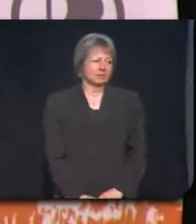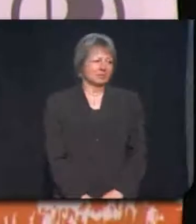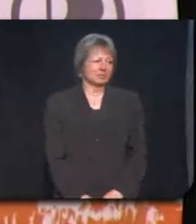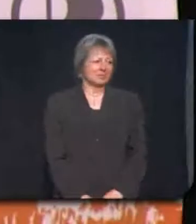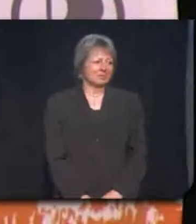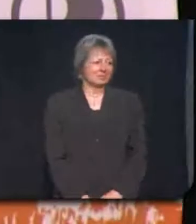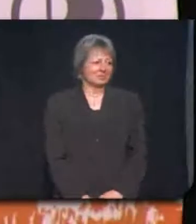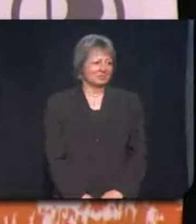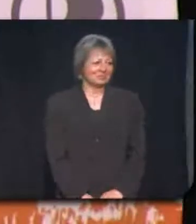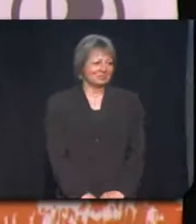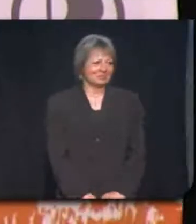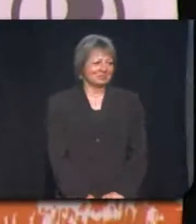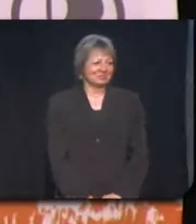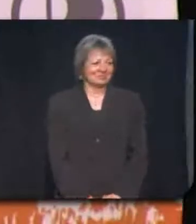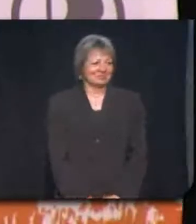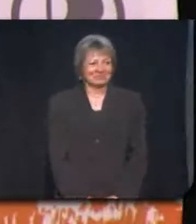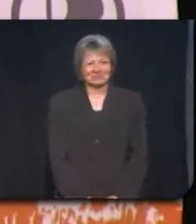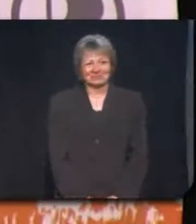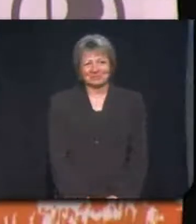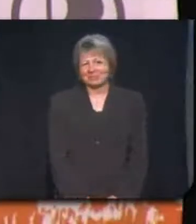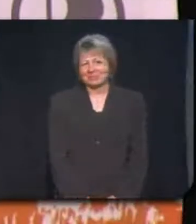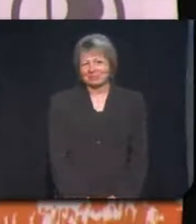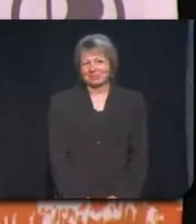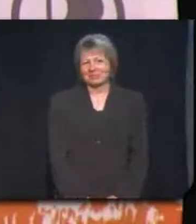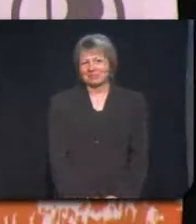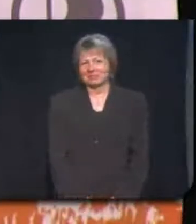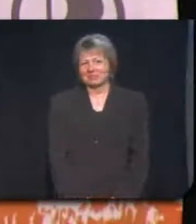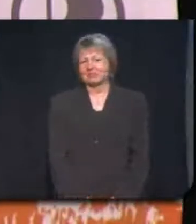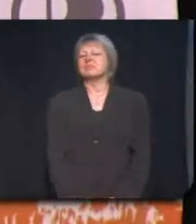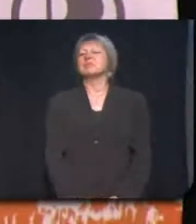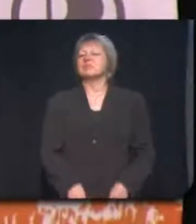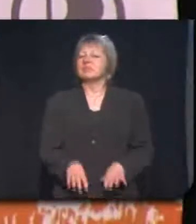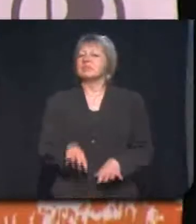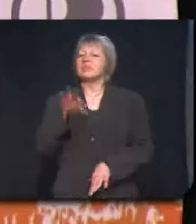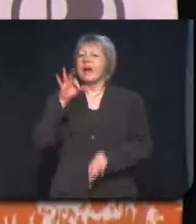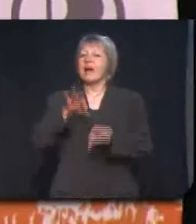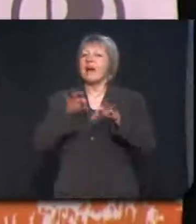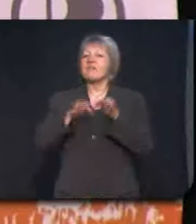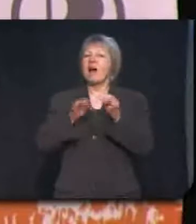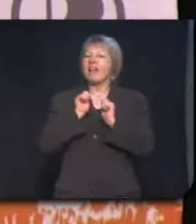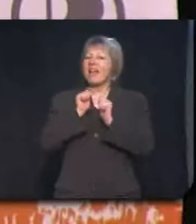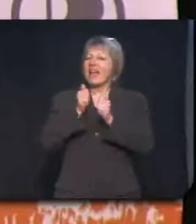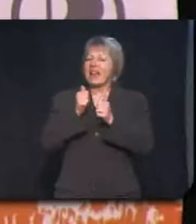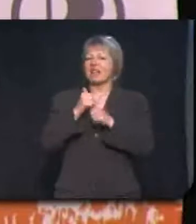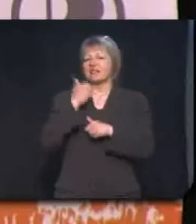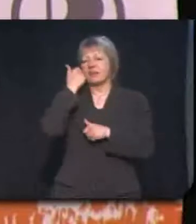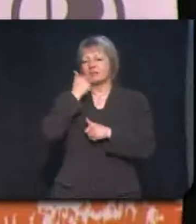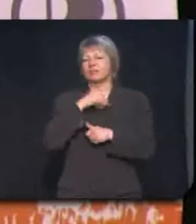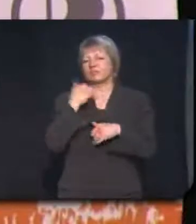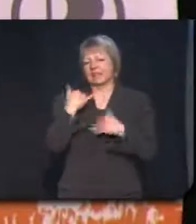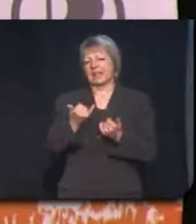so Wahlhelfer bitte schon mal in Position gehen